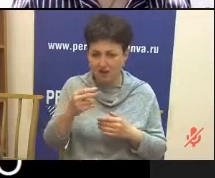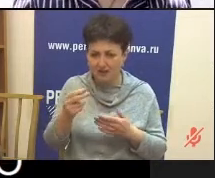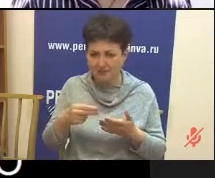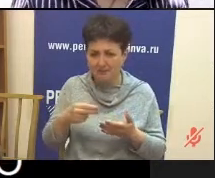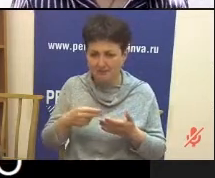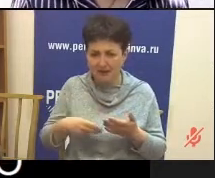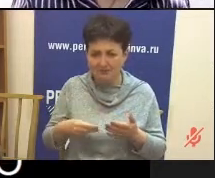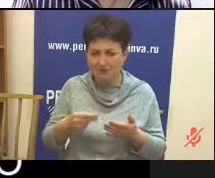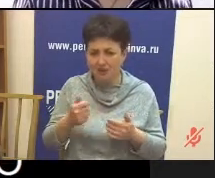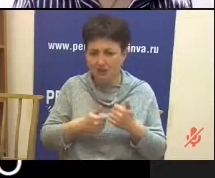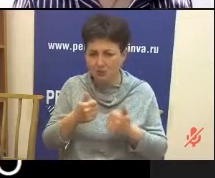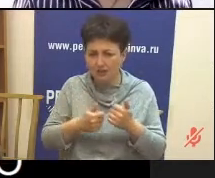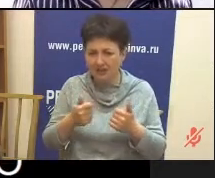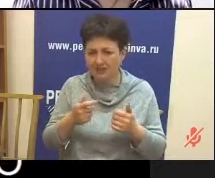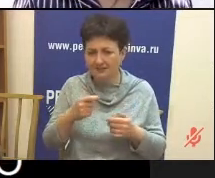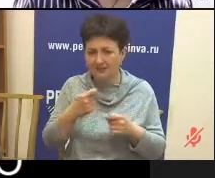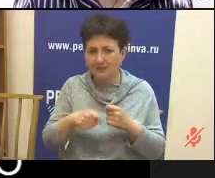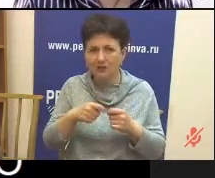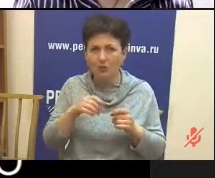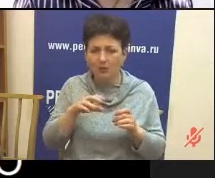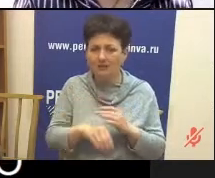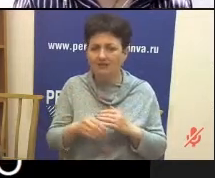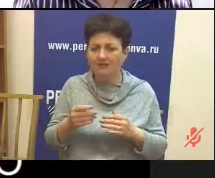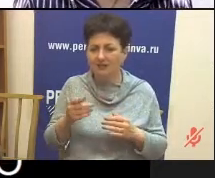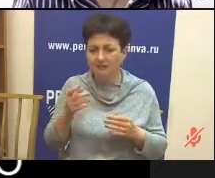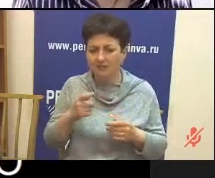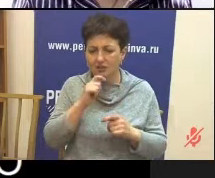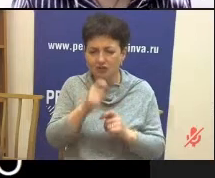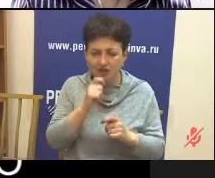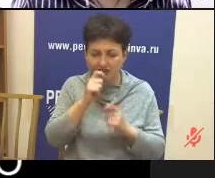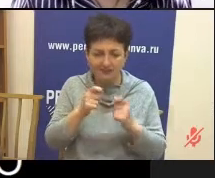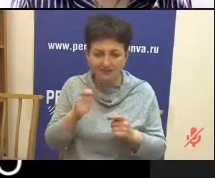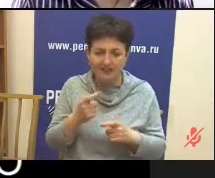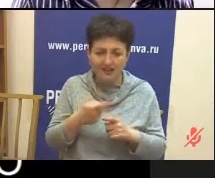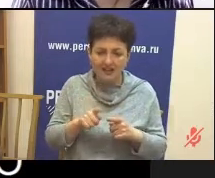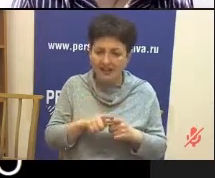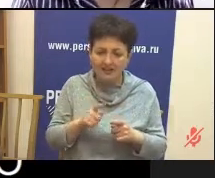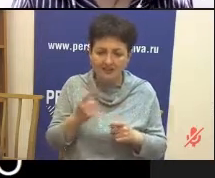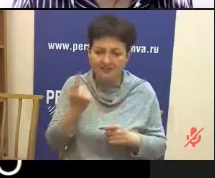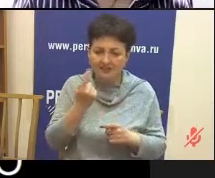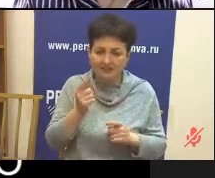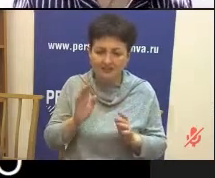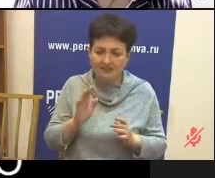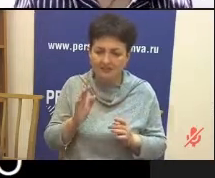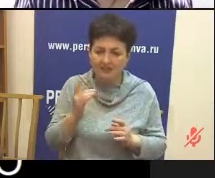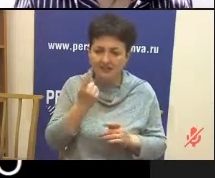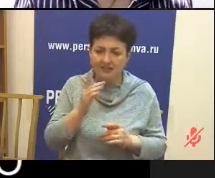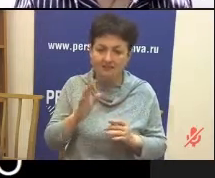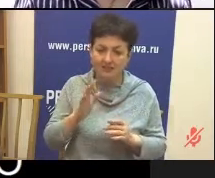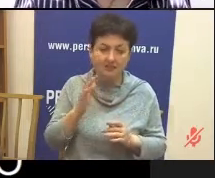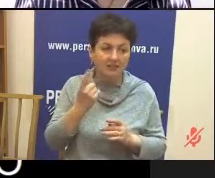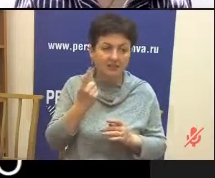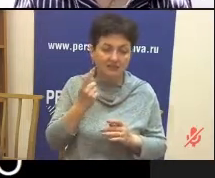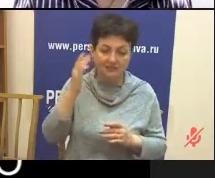общения с тысячами ваших подписчиков, рекуррентов, доноров, жертвователей, кого угодно, это на самом деле